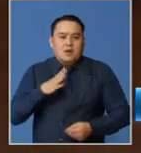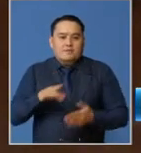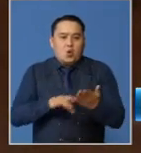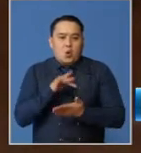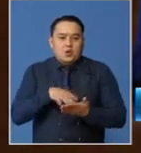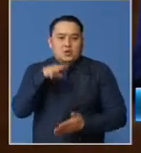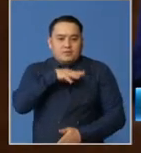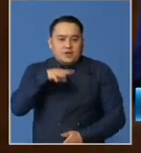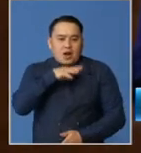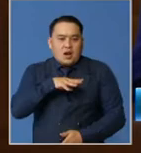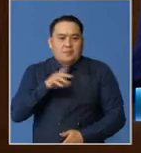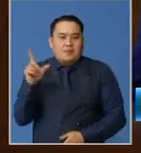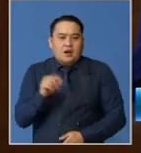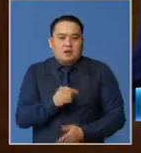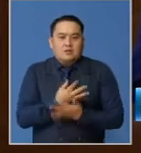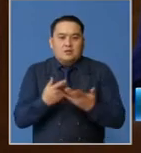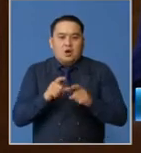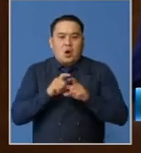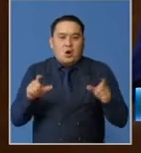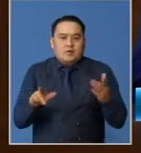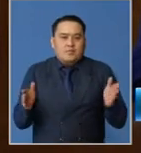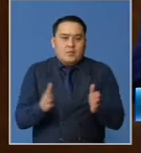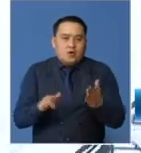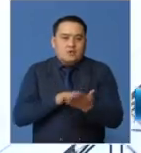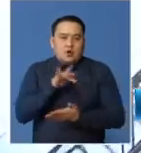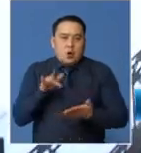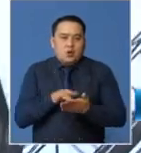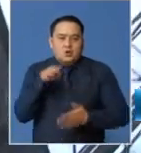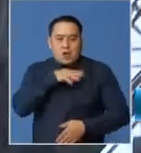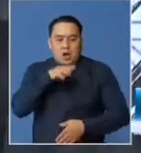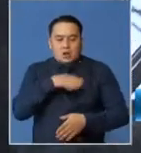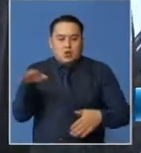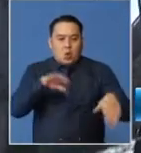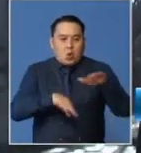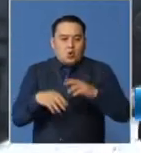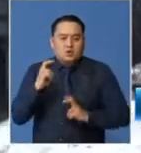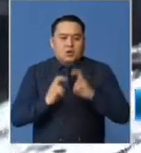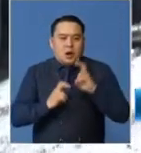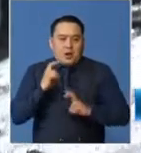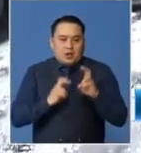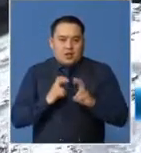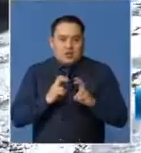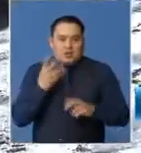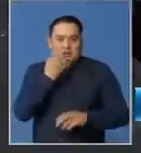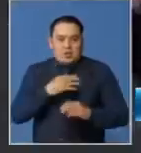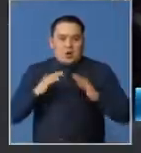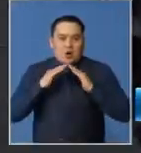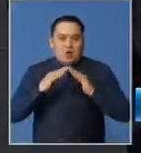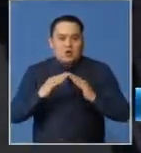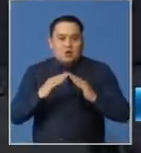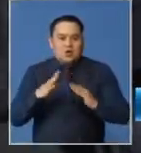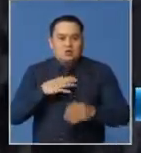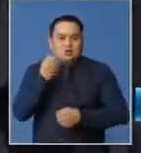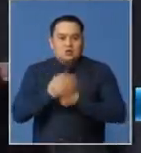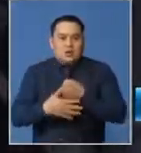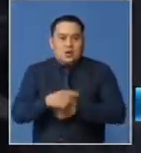городе Текели. Они посетили ряд объектов моногорода, среди которых текелийский город, горно-обогатительный комбинат, тепличный комплекс «Гринхаус»,